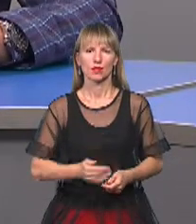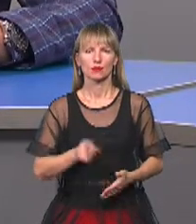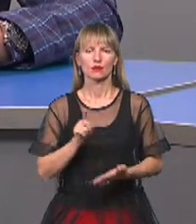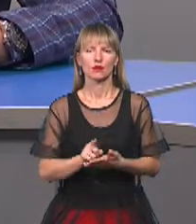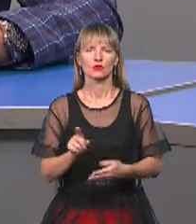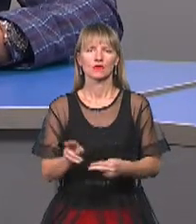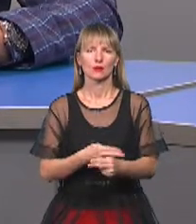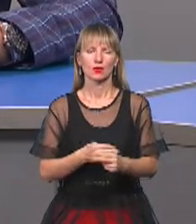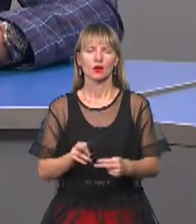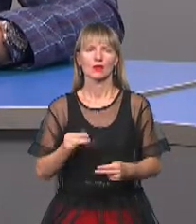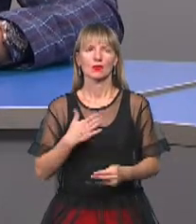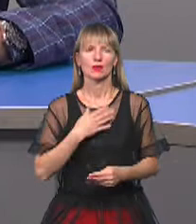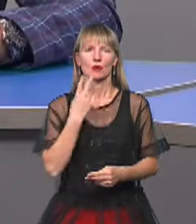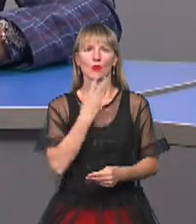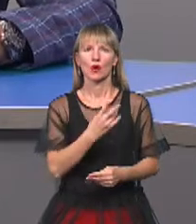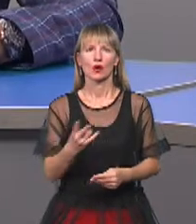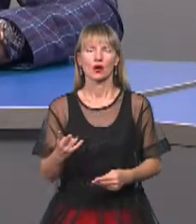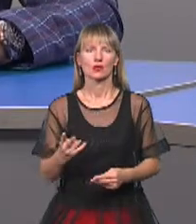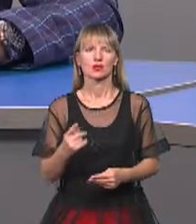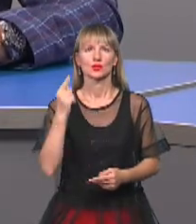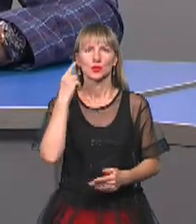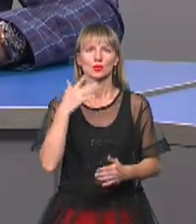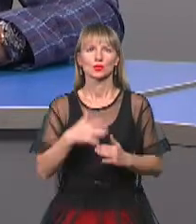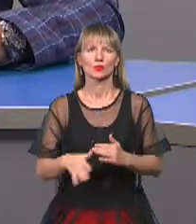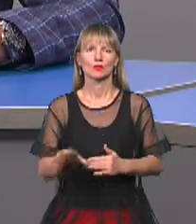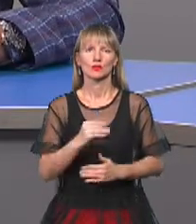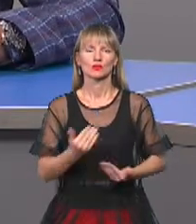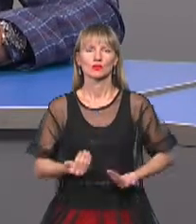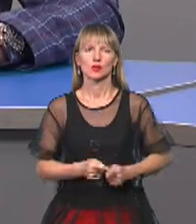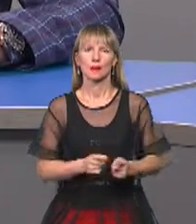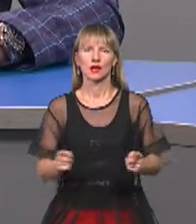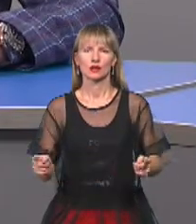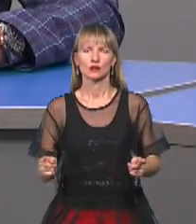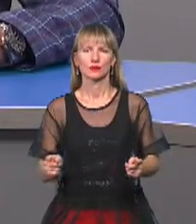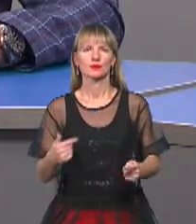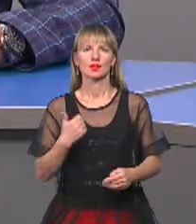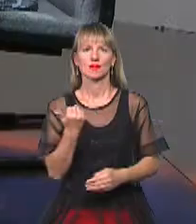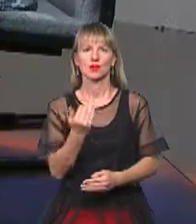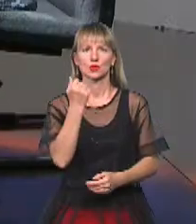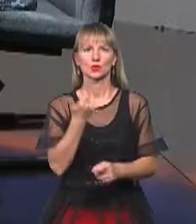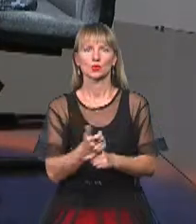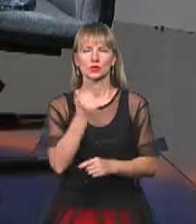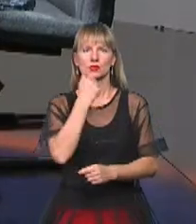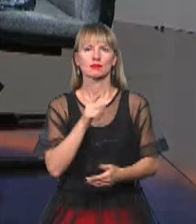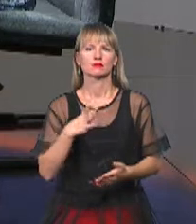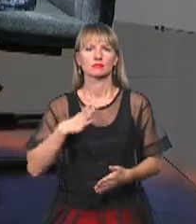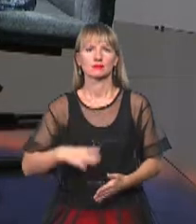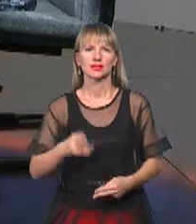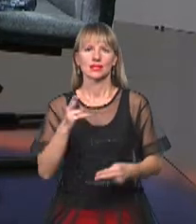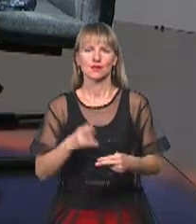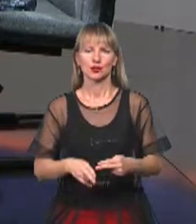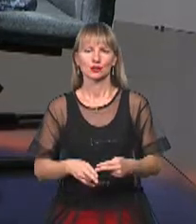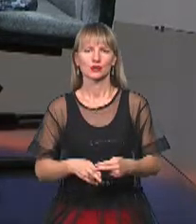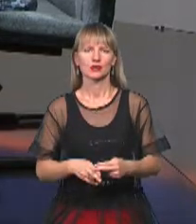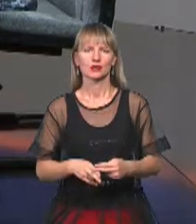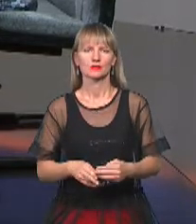ну, на мій погляд, десь за зрозумілий всім мешканцям період. Я вам дуже дякую, маємо завершувати.